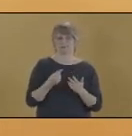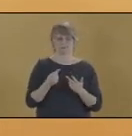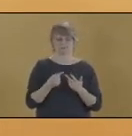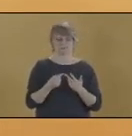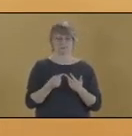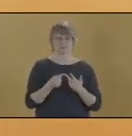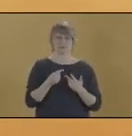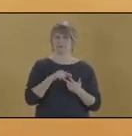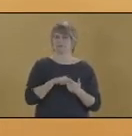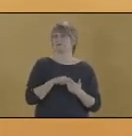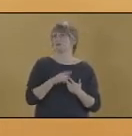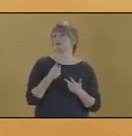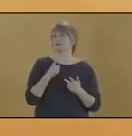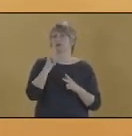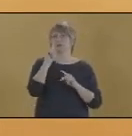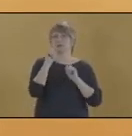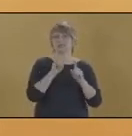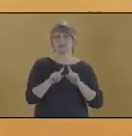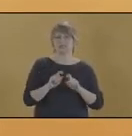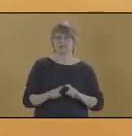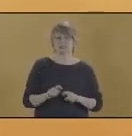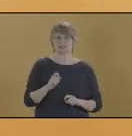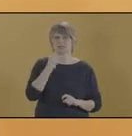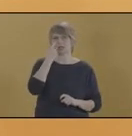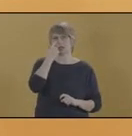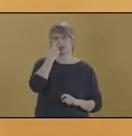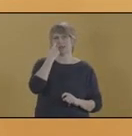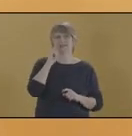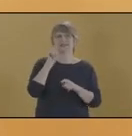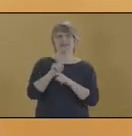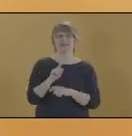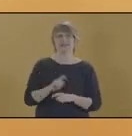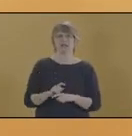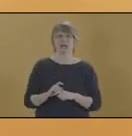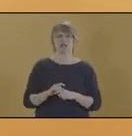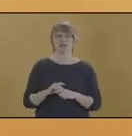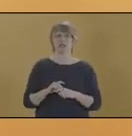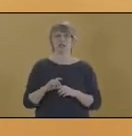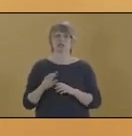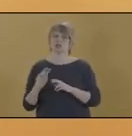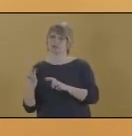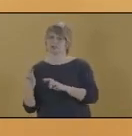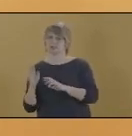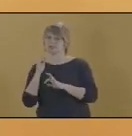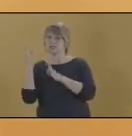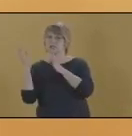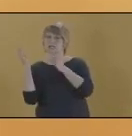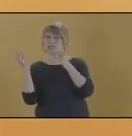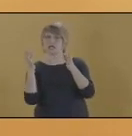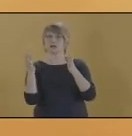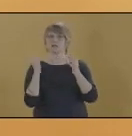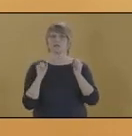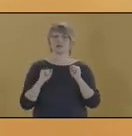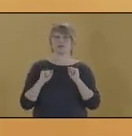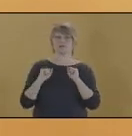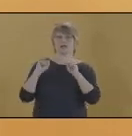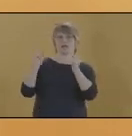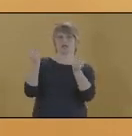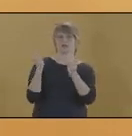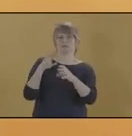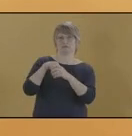wo wir praktisch so ein Quiz haben und so eine digitale Schnitzeljagd durchführen mit Actionbound. Und wir